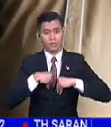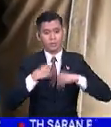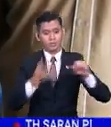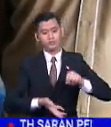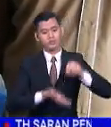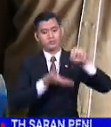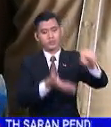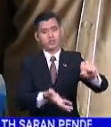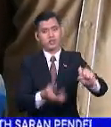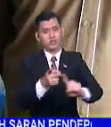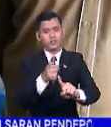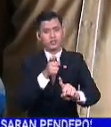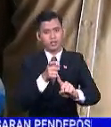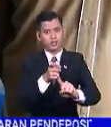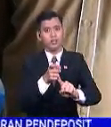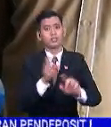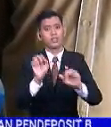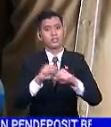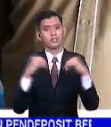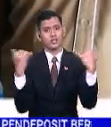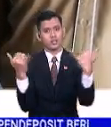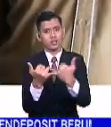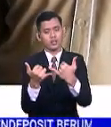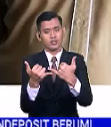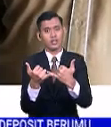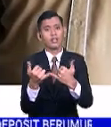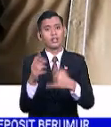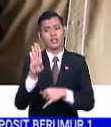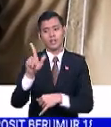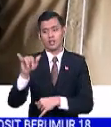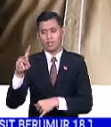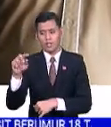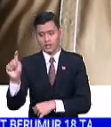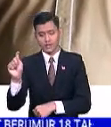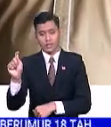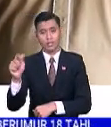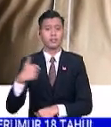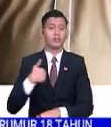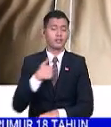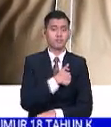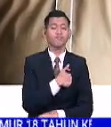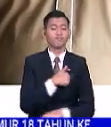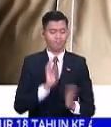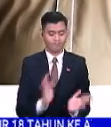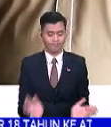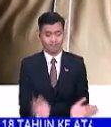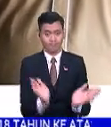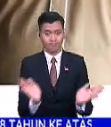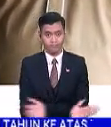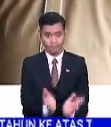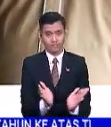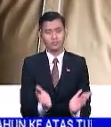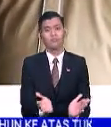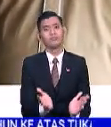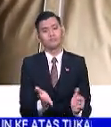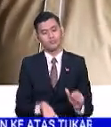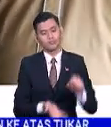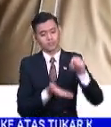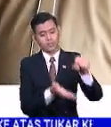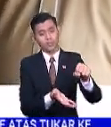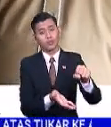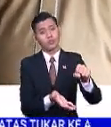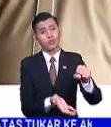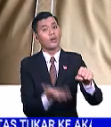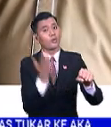Syarikat Pembentungan Langat ni. Jadi memang kami memang alu-alukan bantuan ini